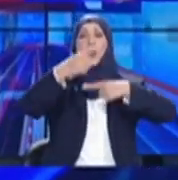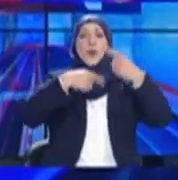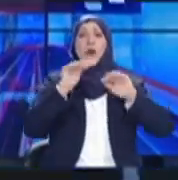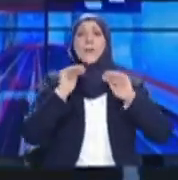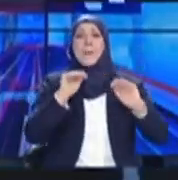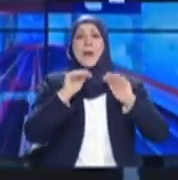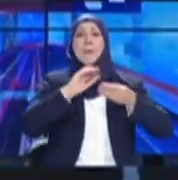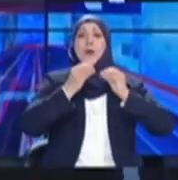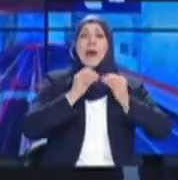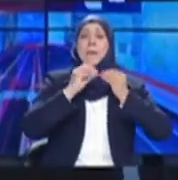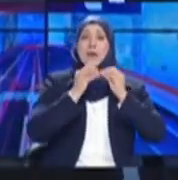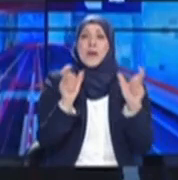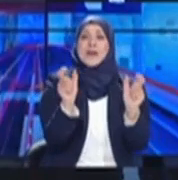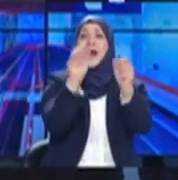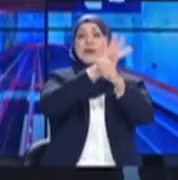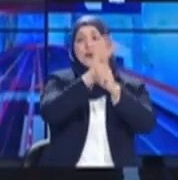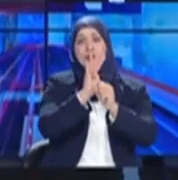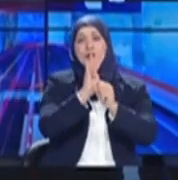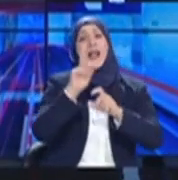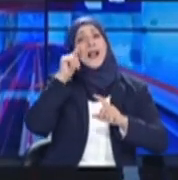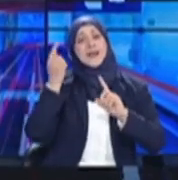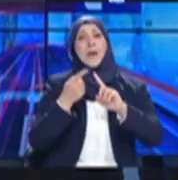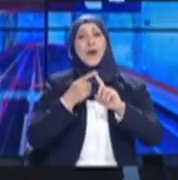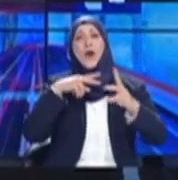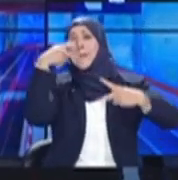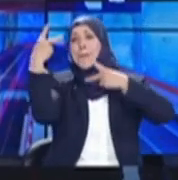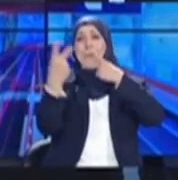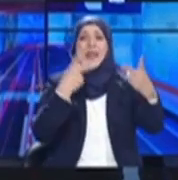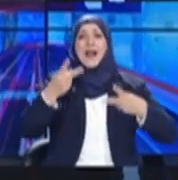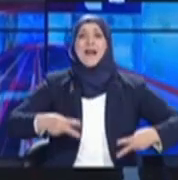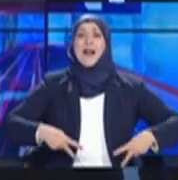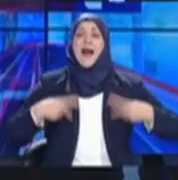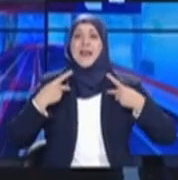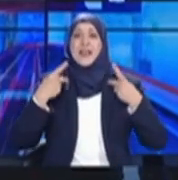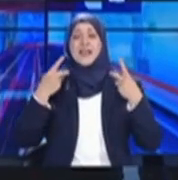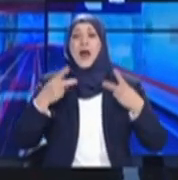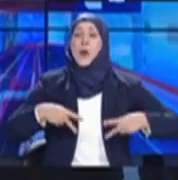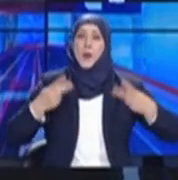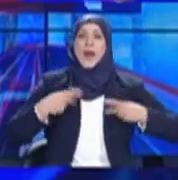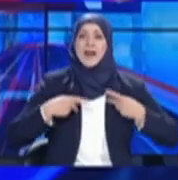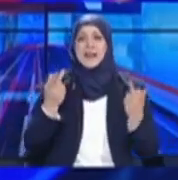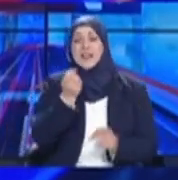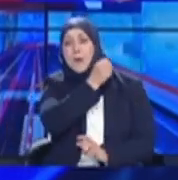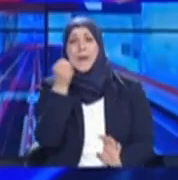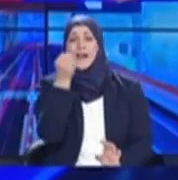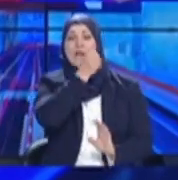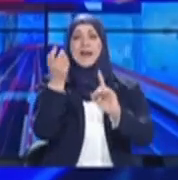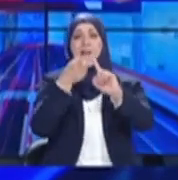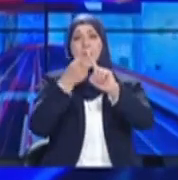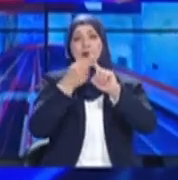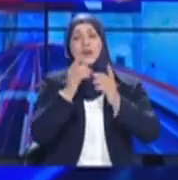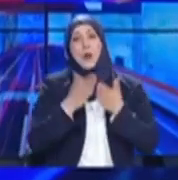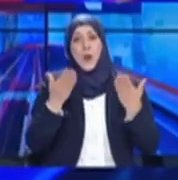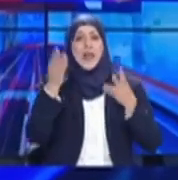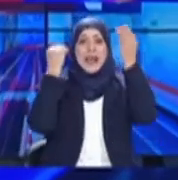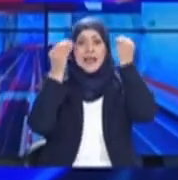ال الحصار اليومي من شيء لا نراه وهذا يعني اه تجربه